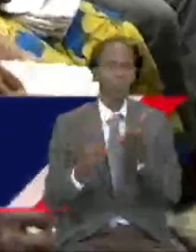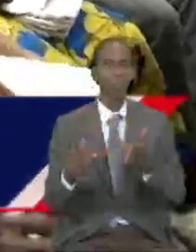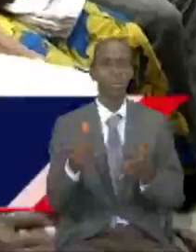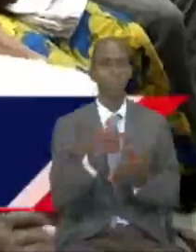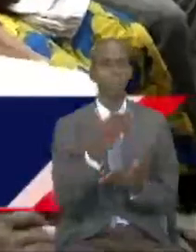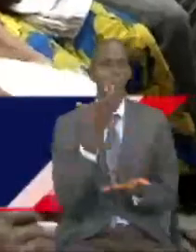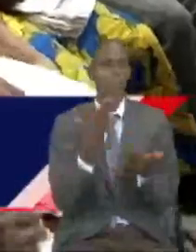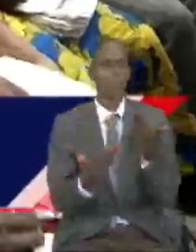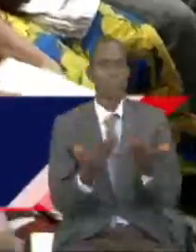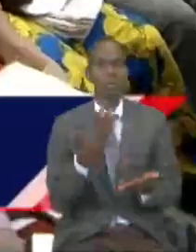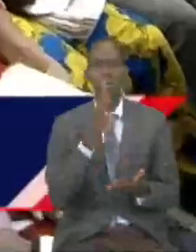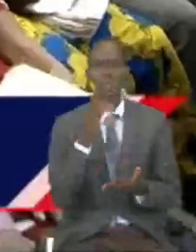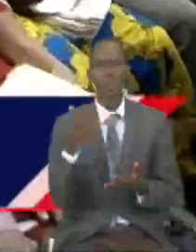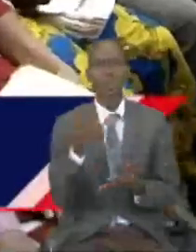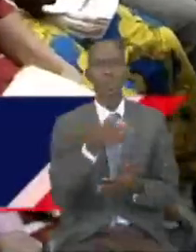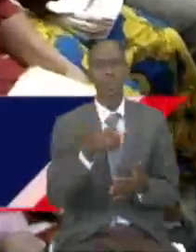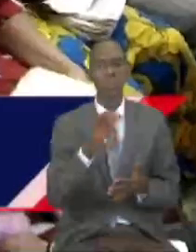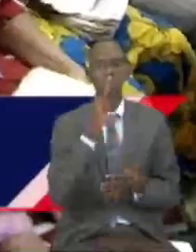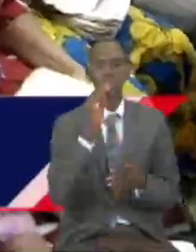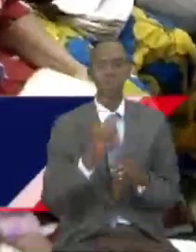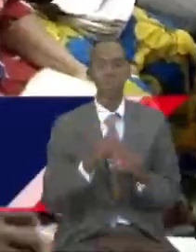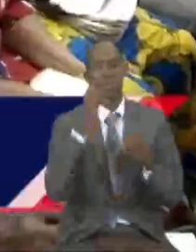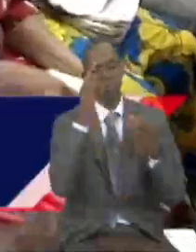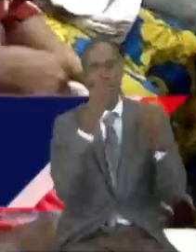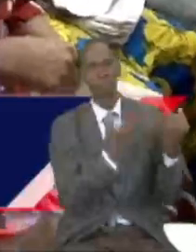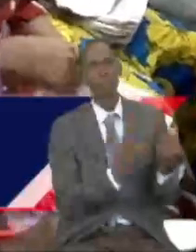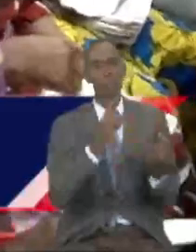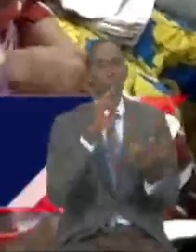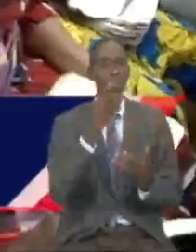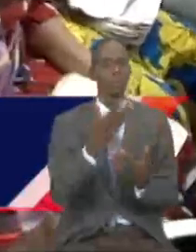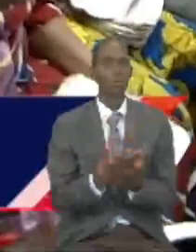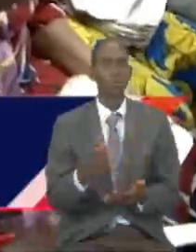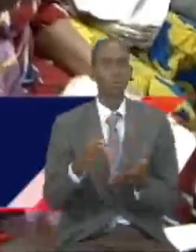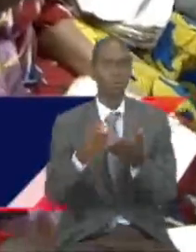Examinez-vous vous-même pour savoir si vous êtes dans la foi.